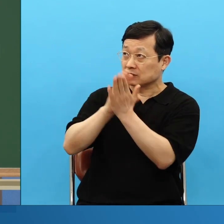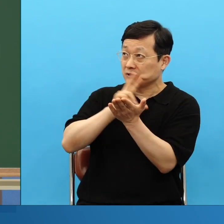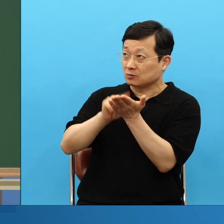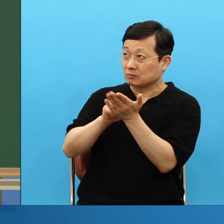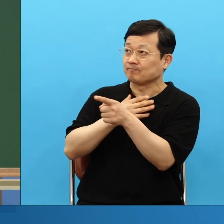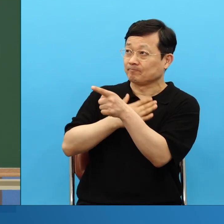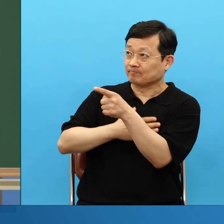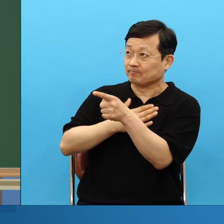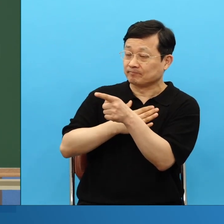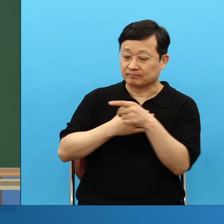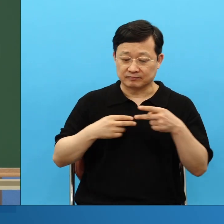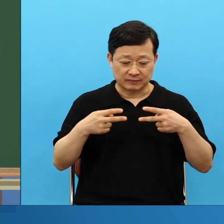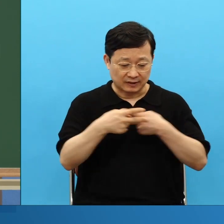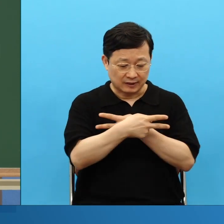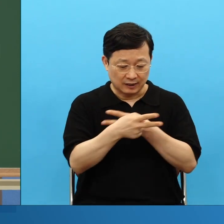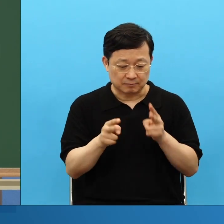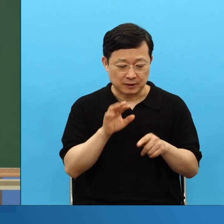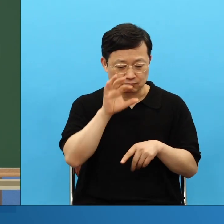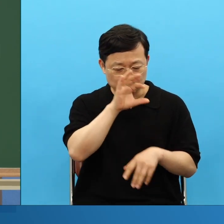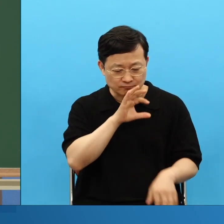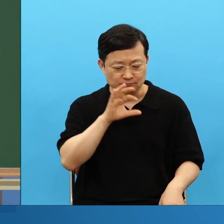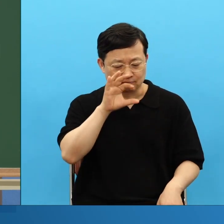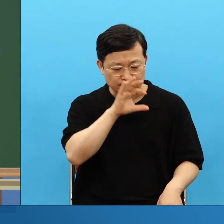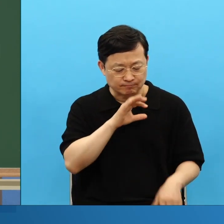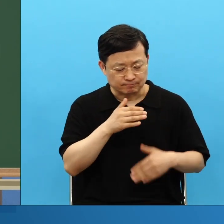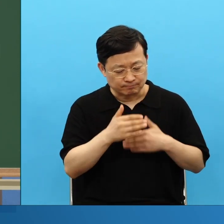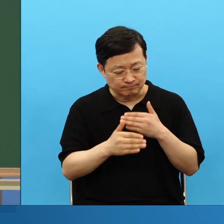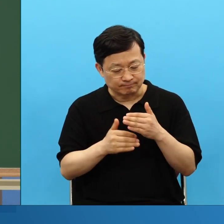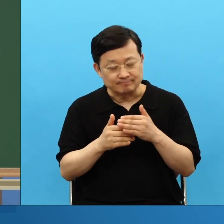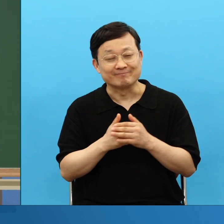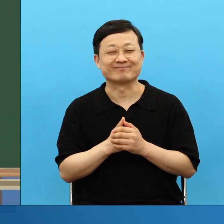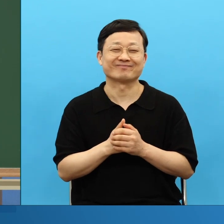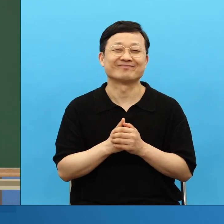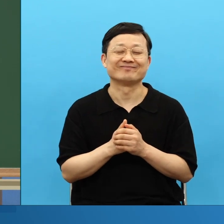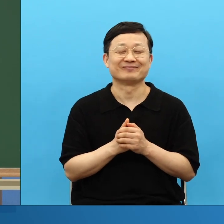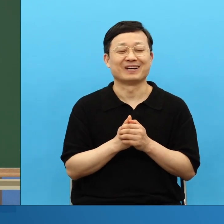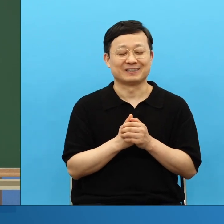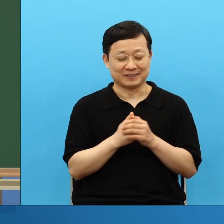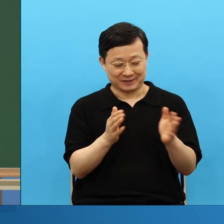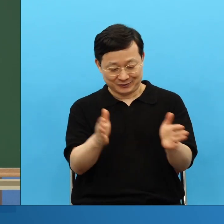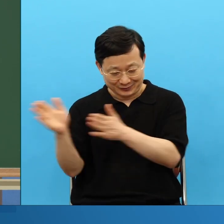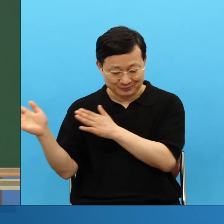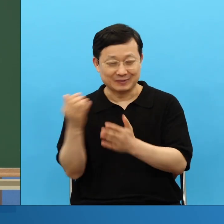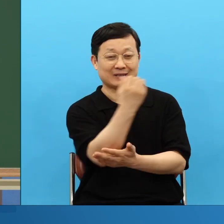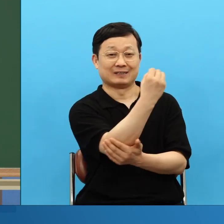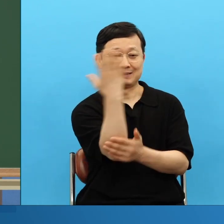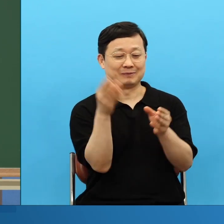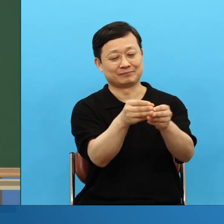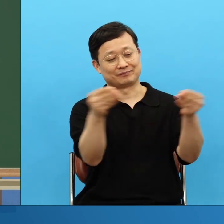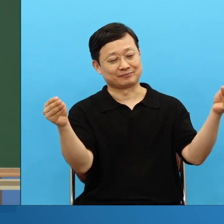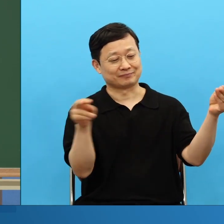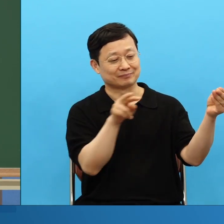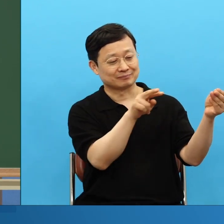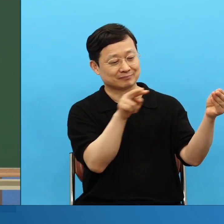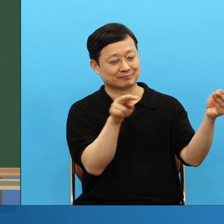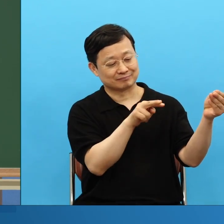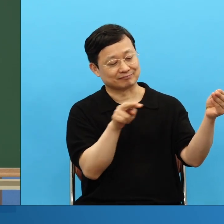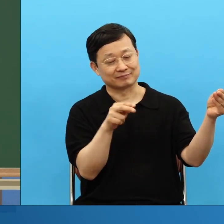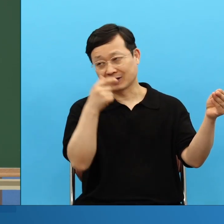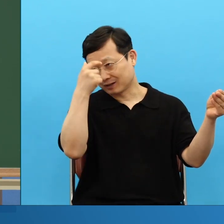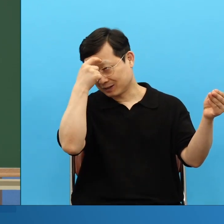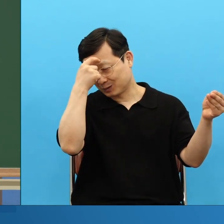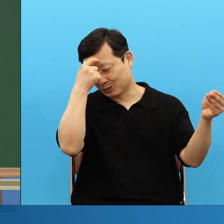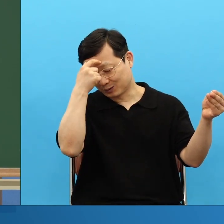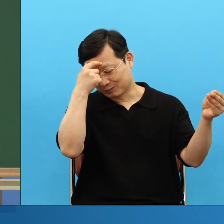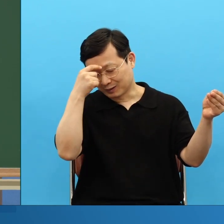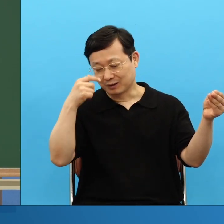속에 들어와서 몇 년 지나고, 그래서 저는 이제 신문을 이렇게 그 기도가 암, 에이즈, 정신병, 마약, 초중고 대학 앞에 전문교회